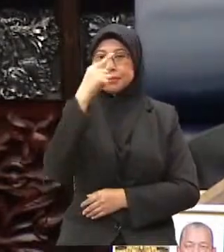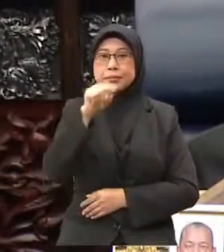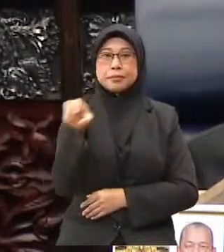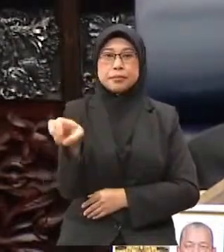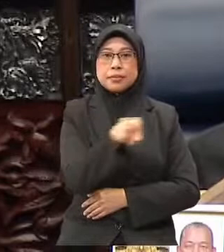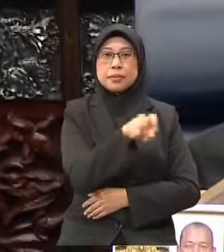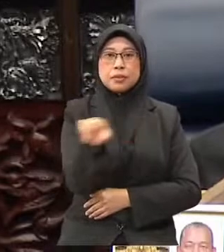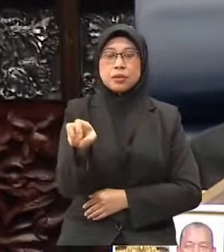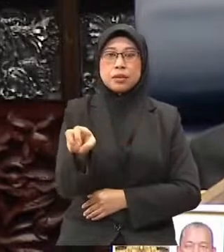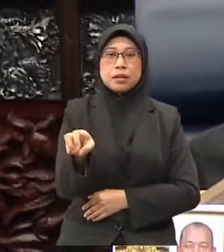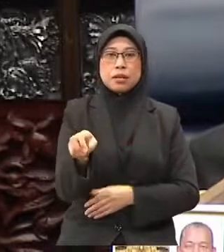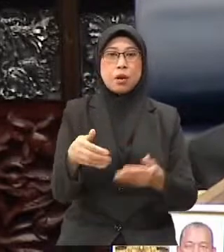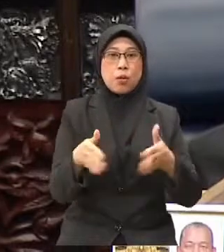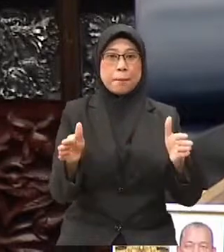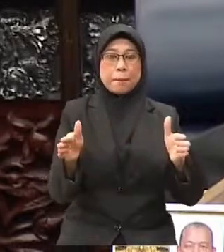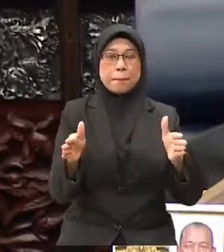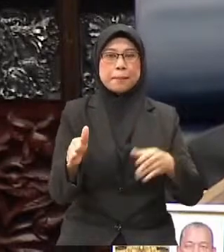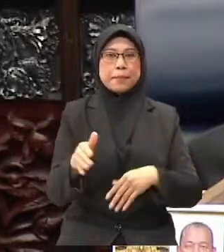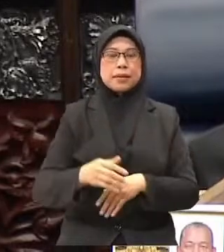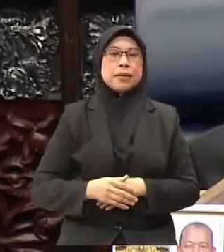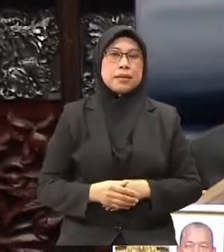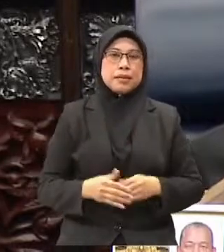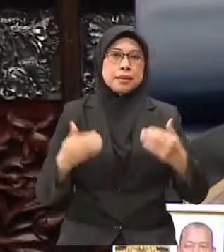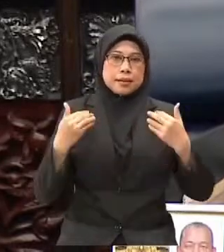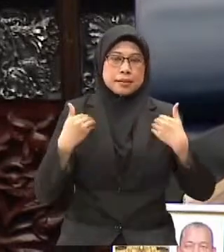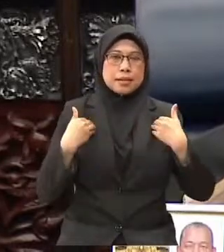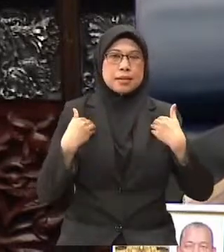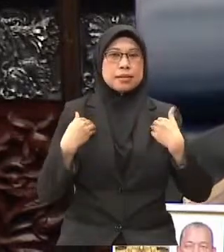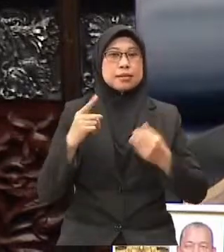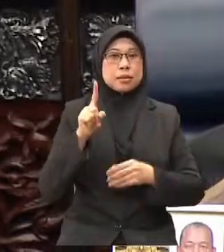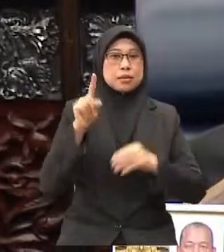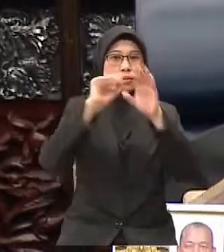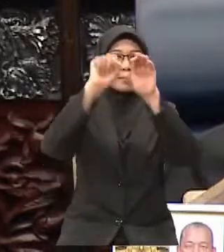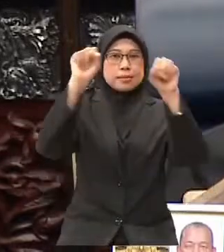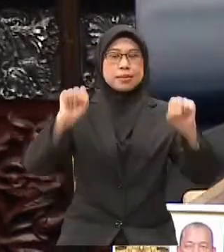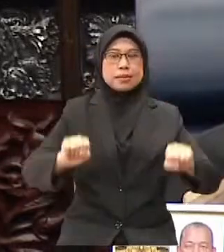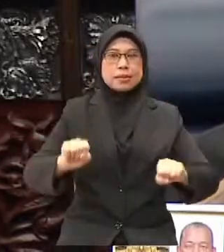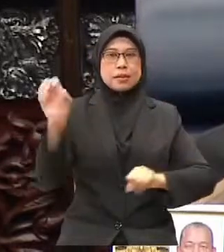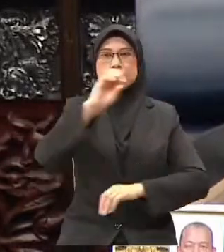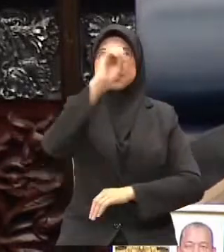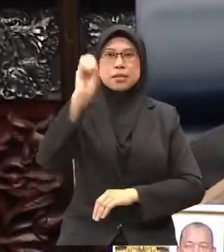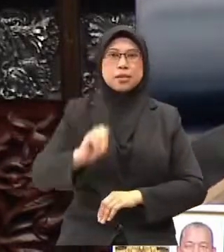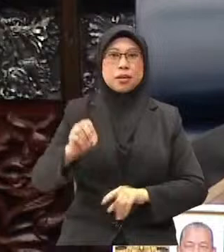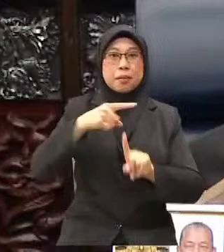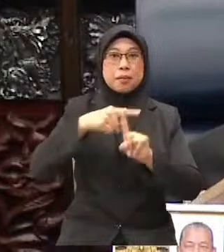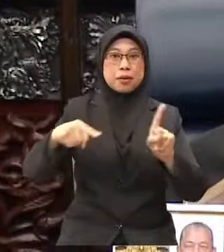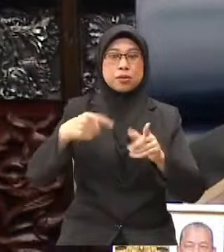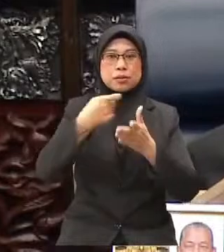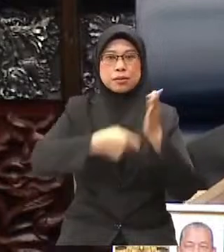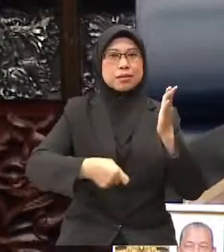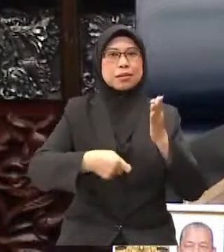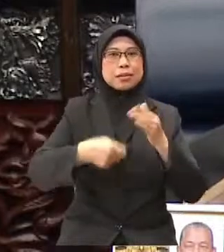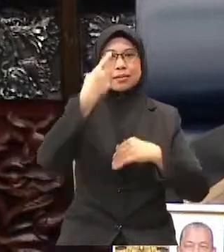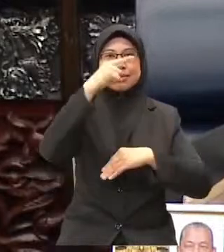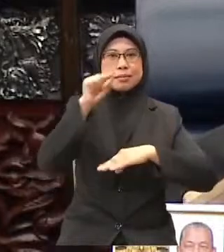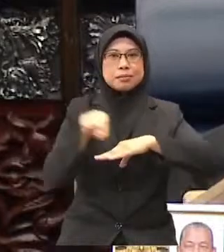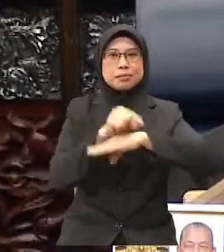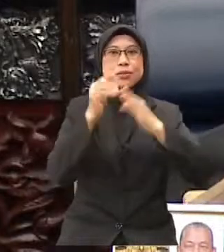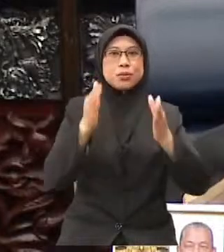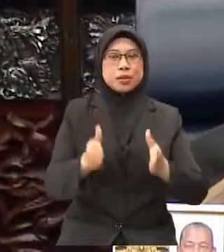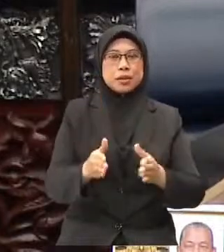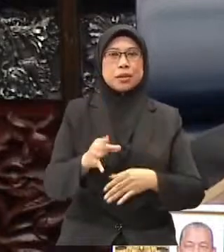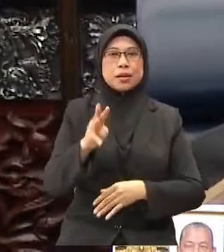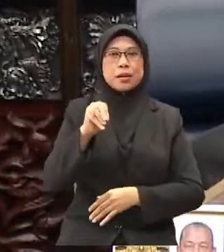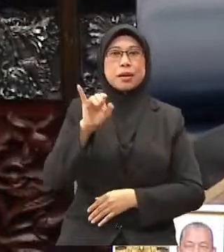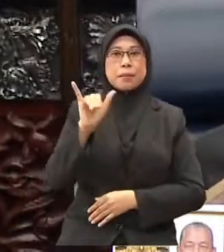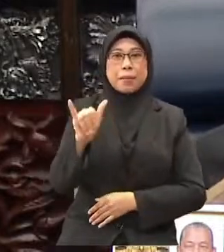pengangkutan awam kita sedia ada ini sudah ada satu sistem ataupun diskaun yang cukup baik untuk pengguna pengangkutan awam iaitu